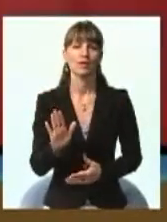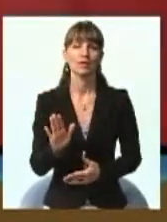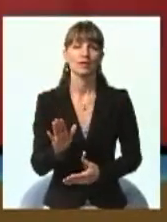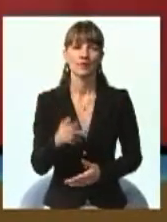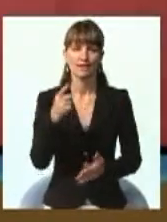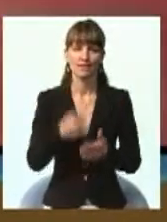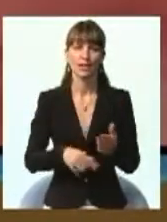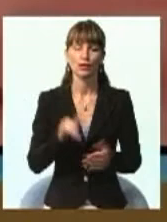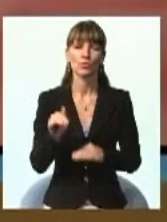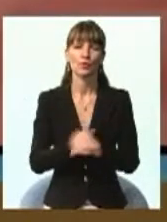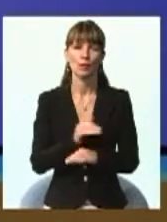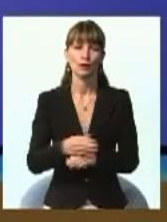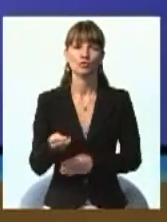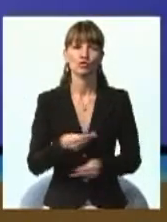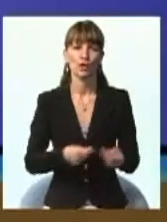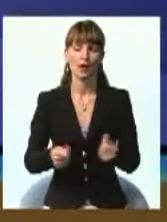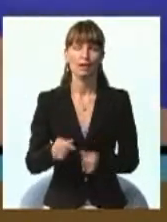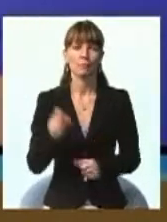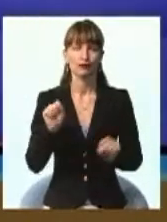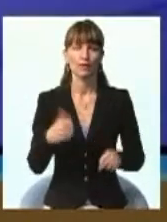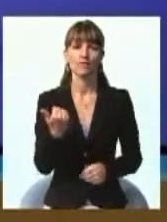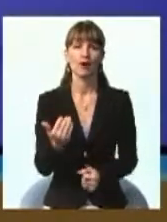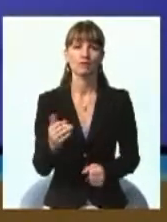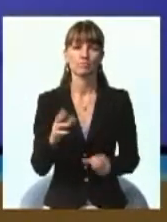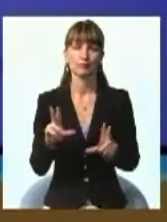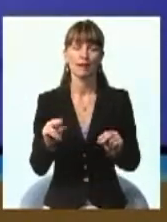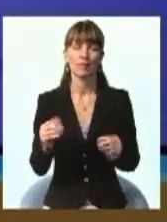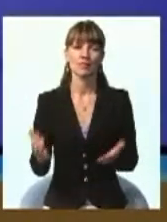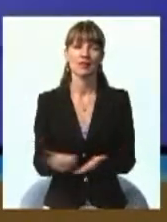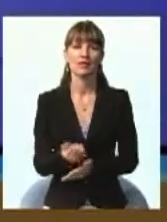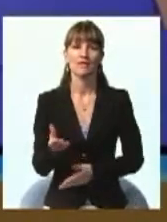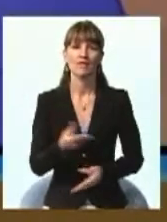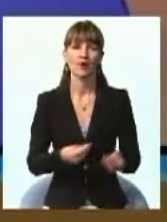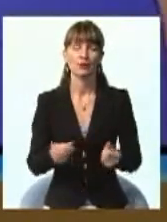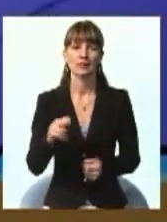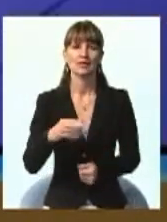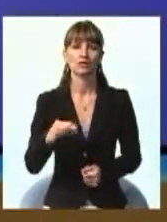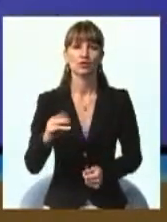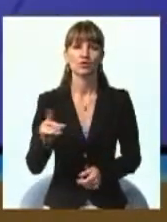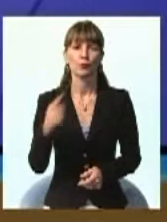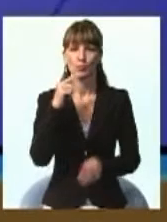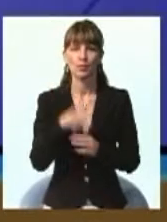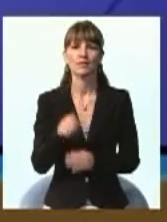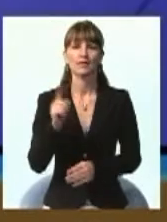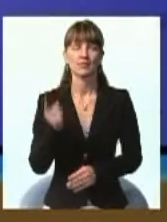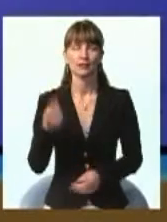добро, чари та магію. Можливо, і вам пощастить знайти чарівний предмет, щоб потрапити у справжню казку.